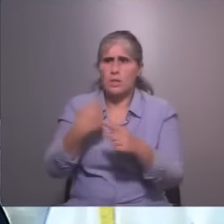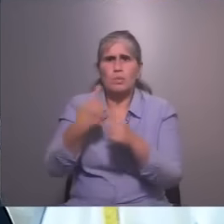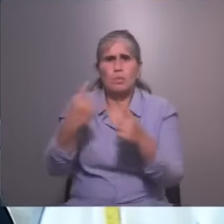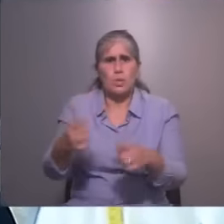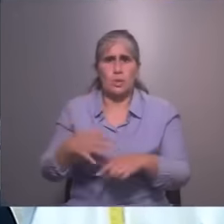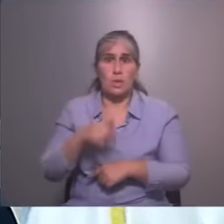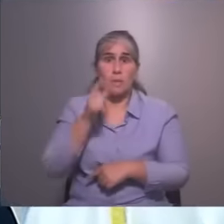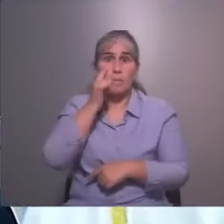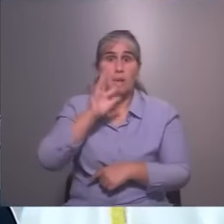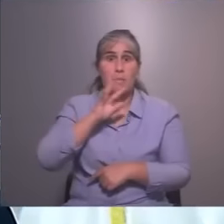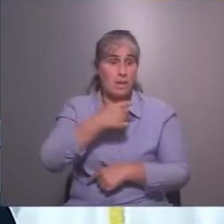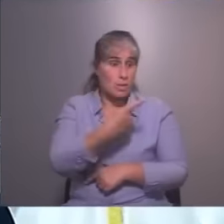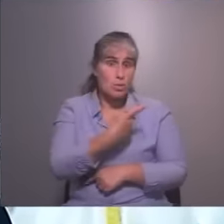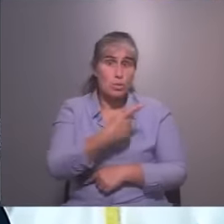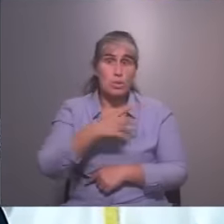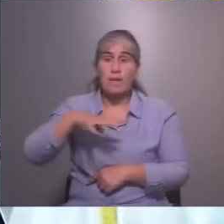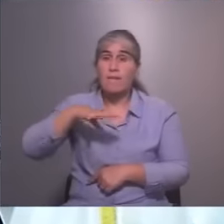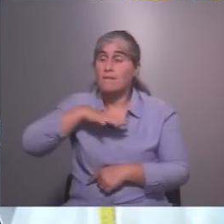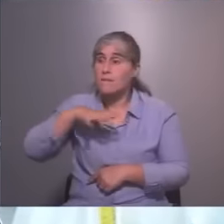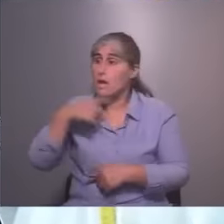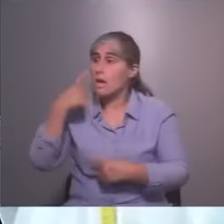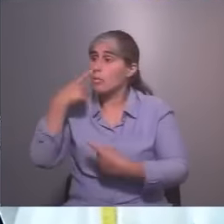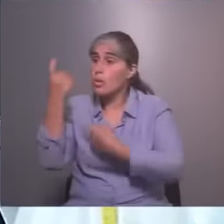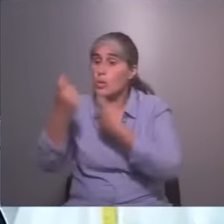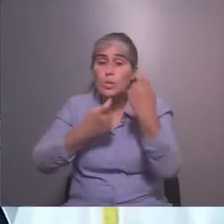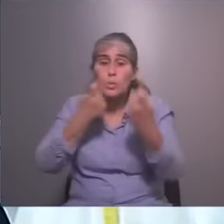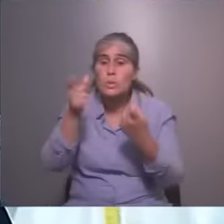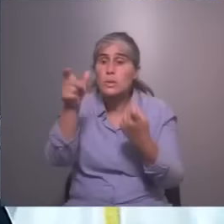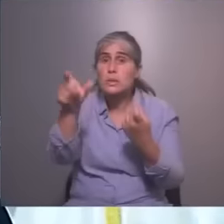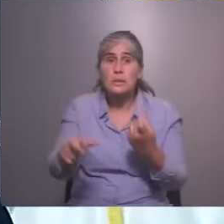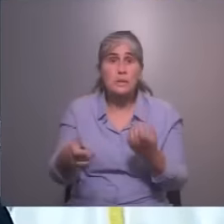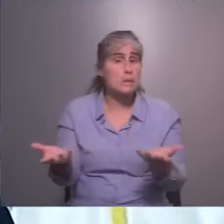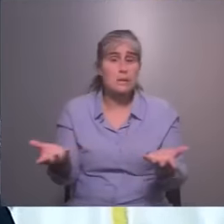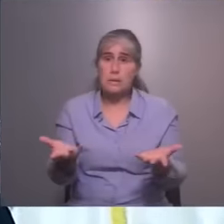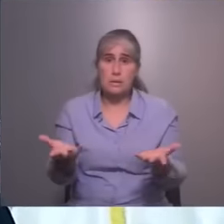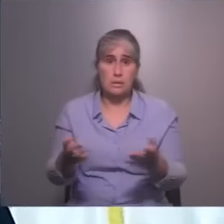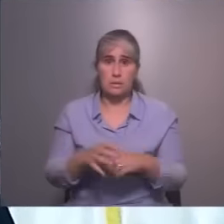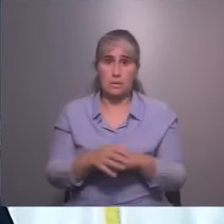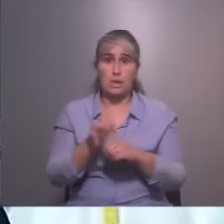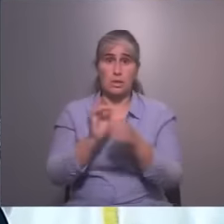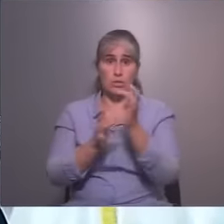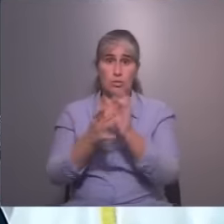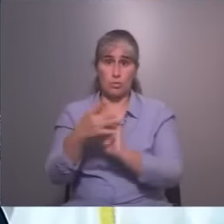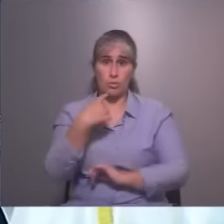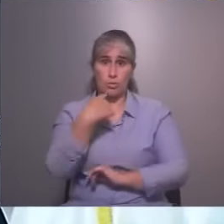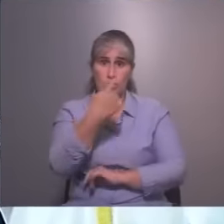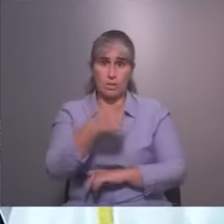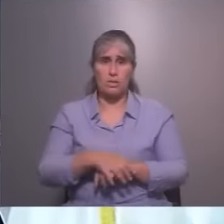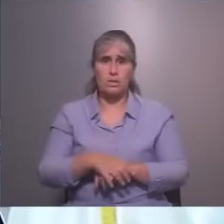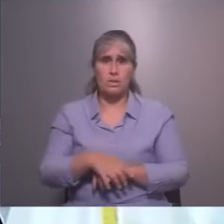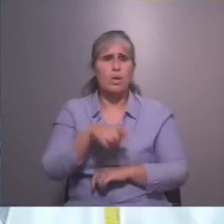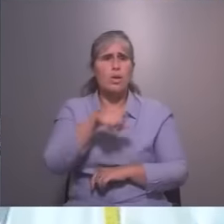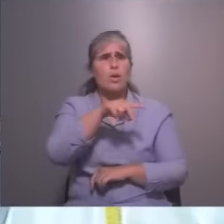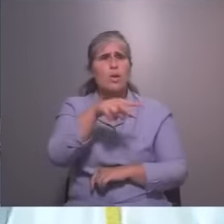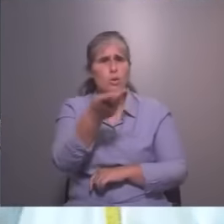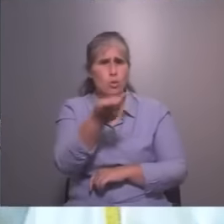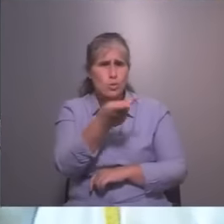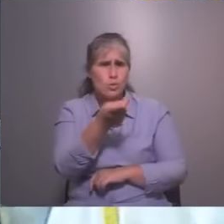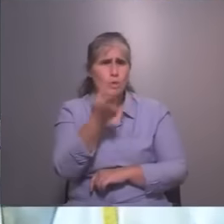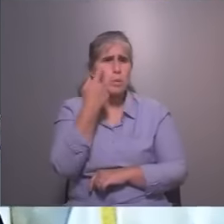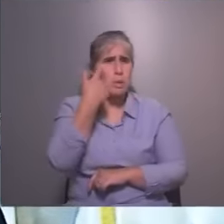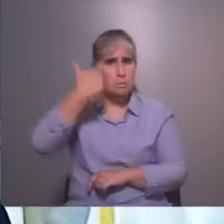bardzo, a jego matka rzekła do niego: Synu, czemuś nam to uczynił? Oto ojciec